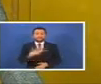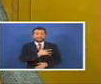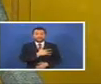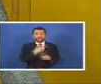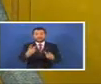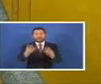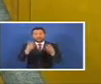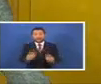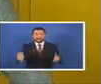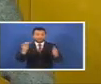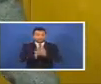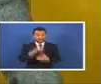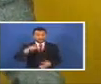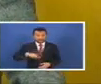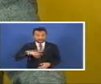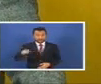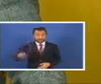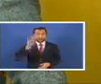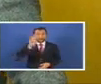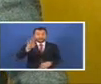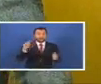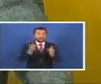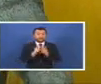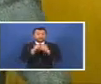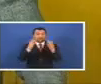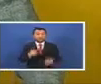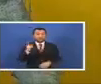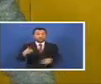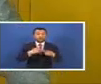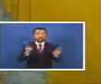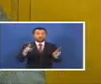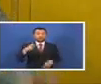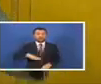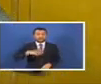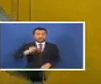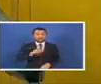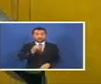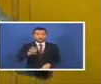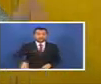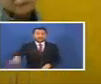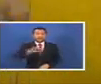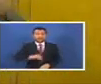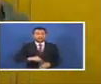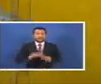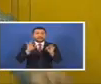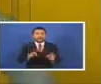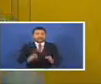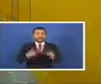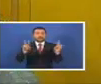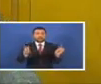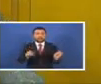vicdanı olan, barıştan yana olan, demokrasiden yana olan, özgürlük talep eden herkesin her